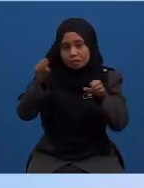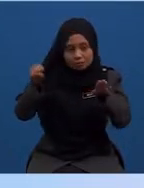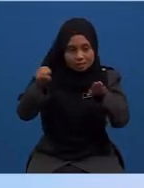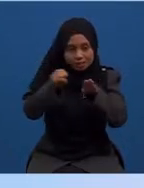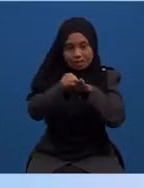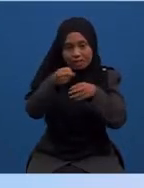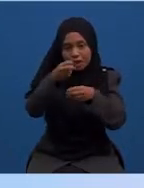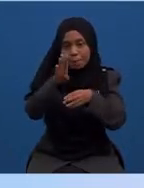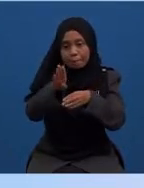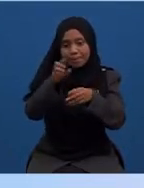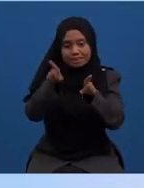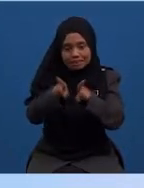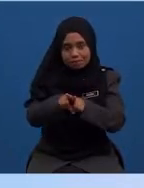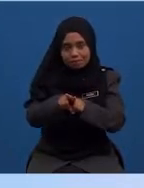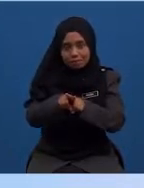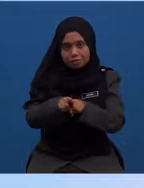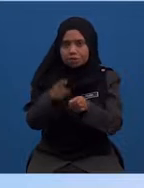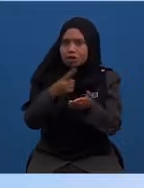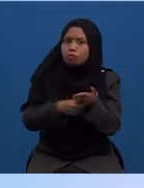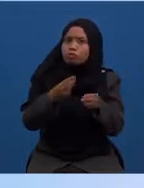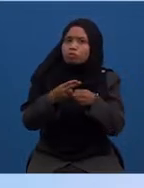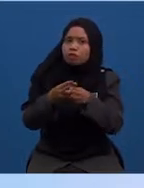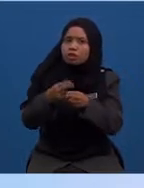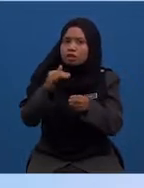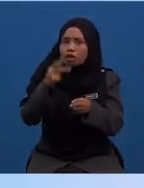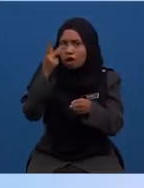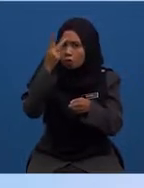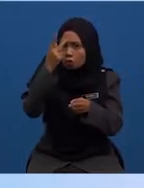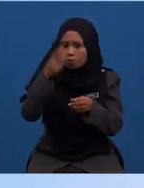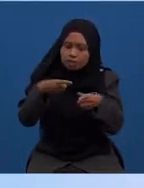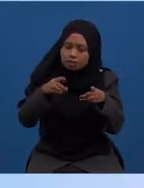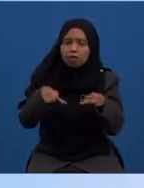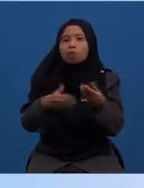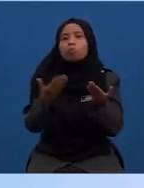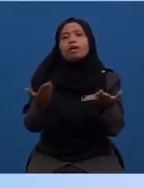sama. Apa pula yang Kumar tengah lakukan?